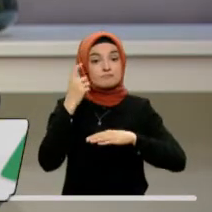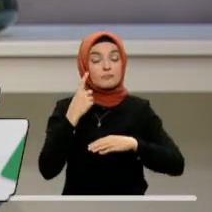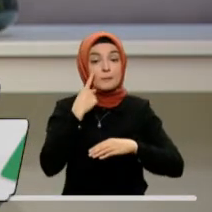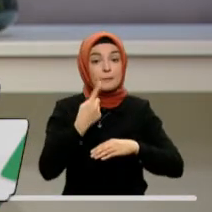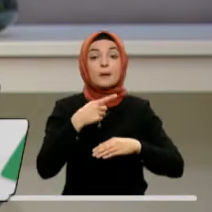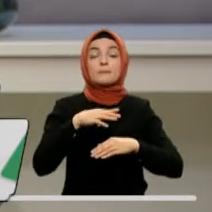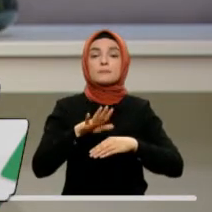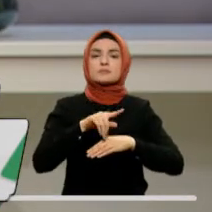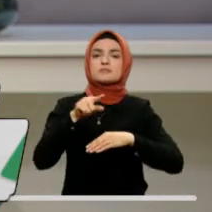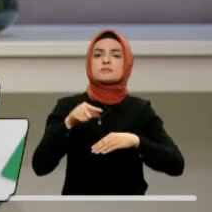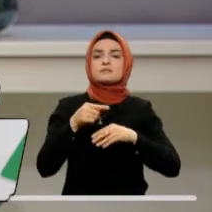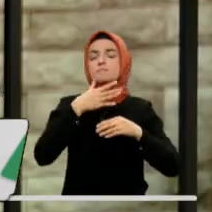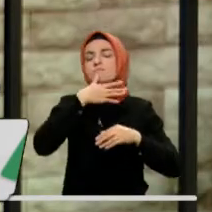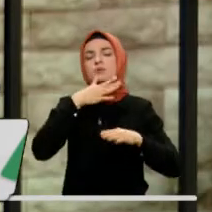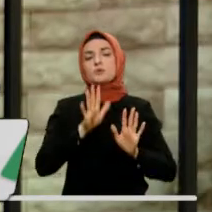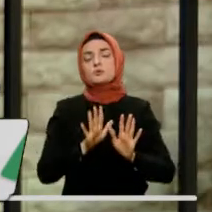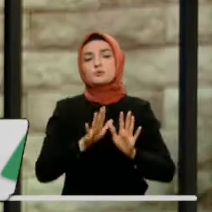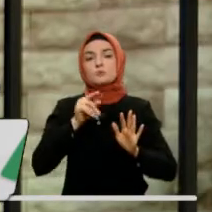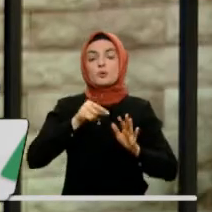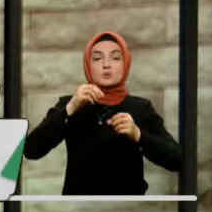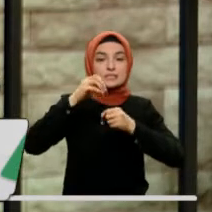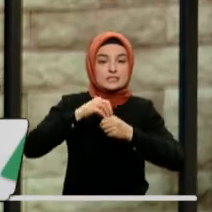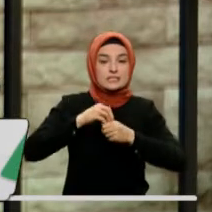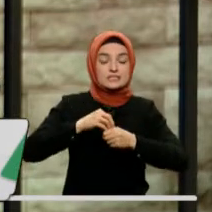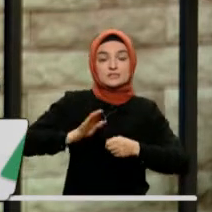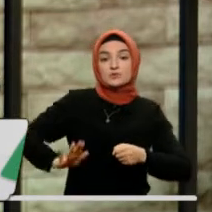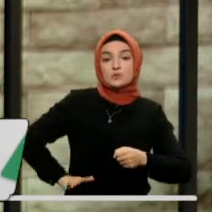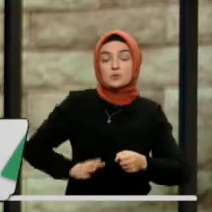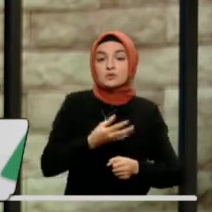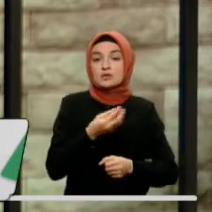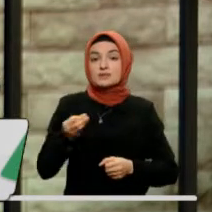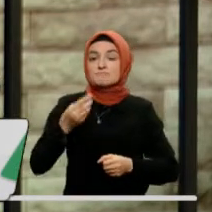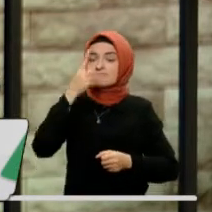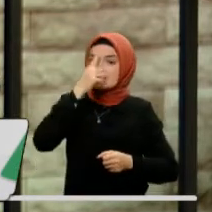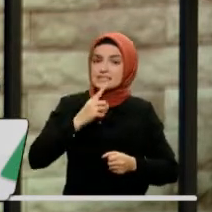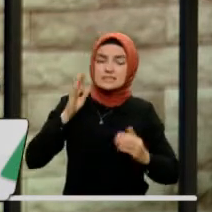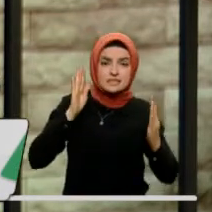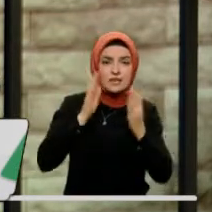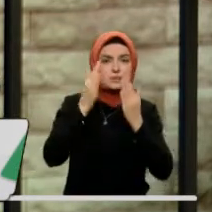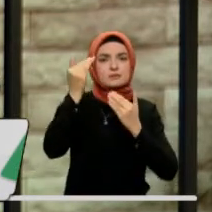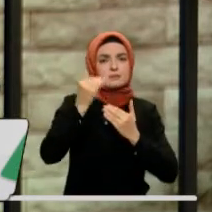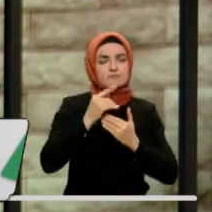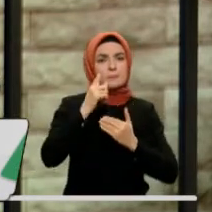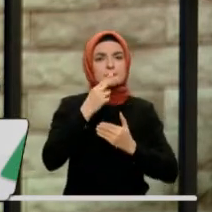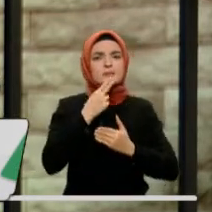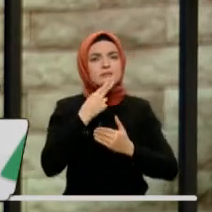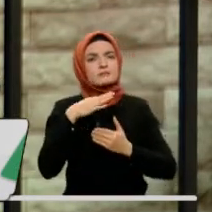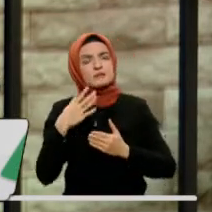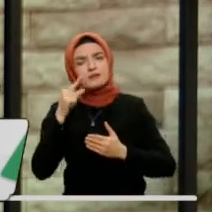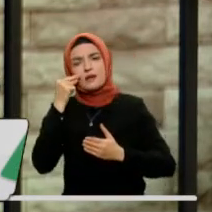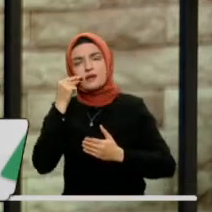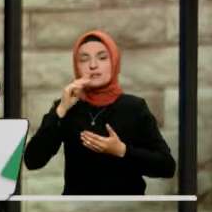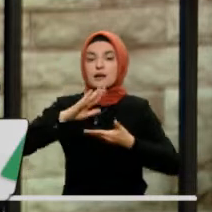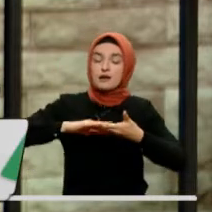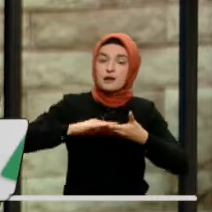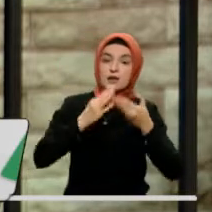detaylarından haberiniz yok. O yüzden aslında biz evlatlarımıza ilk karşımıza geldiğinde, bir kız ya da erkek arkadaş